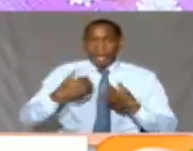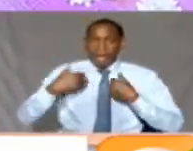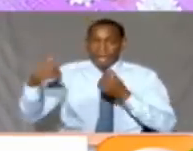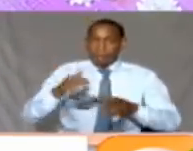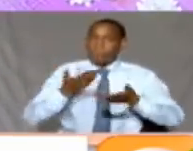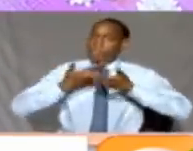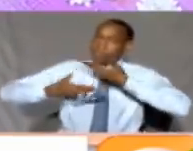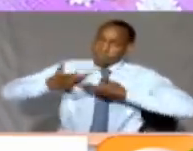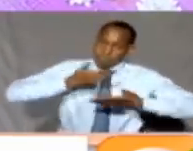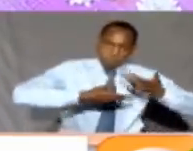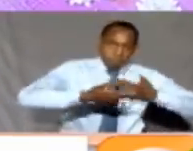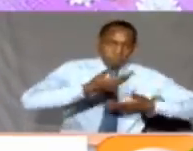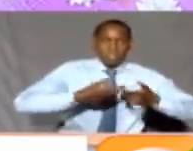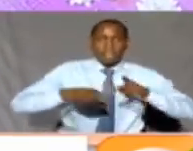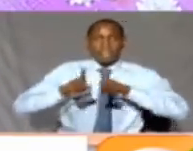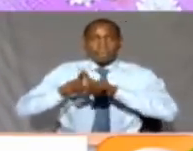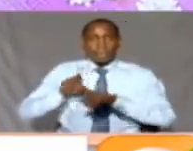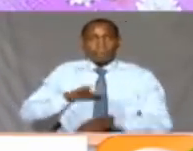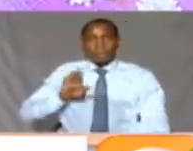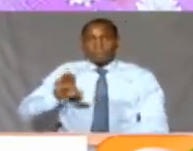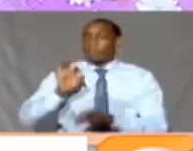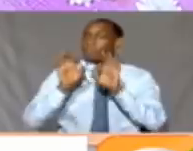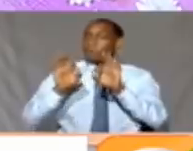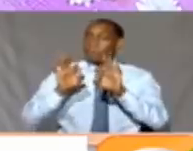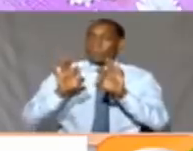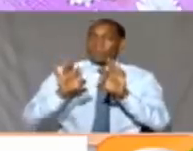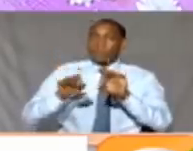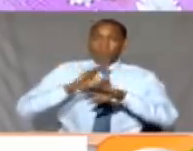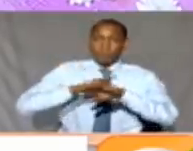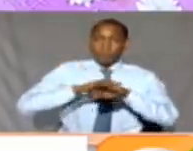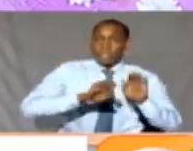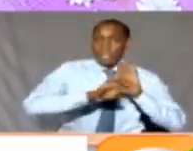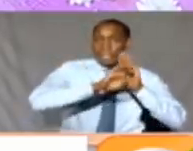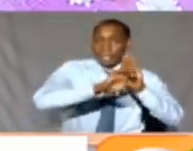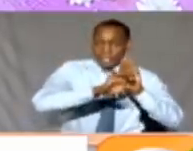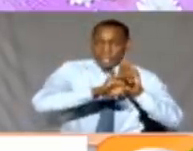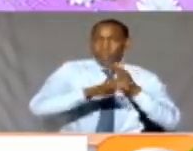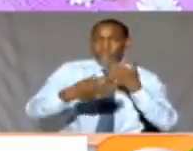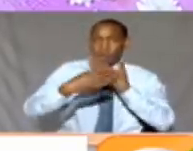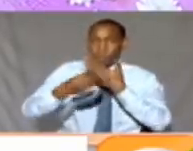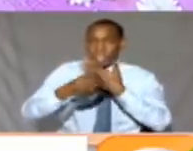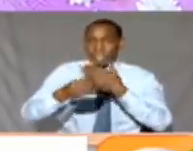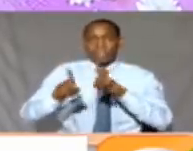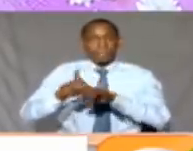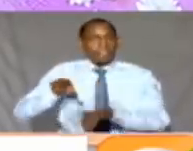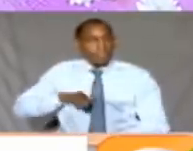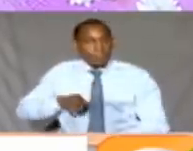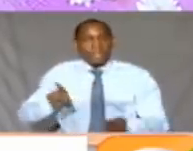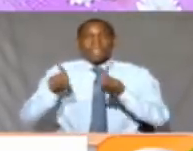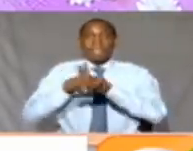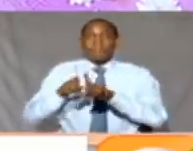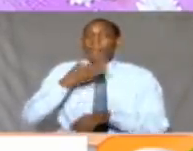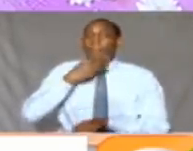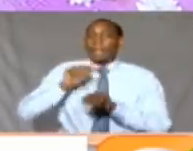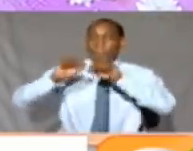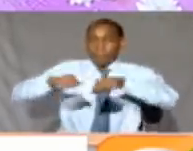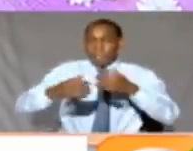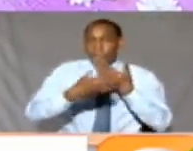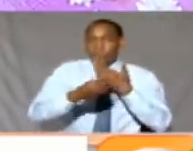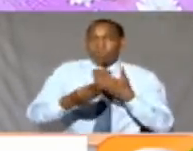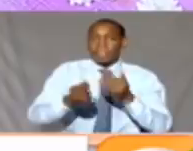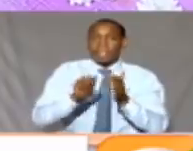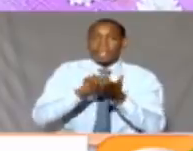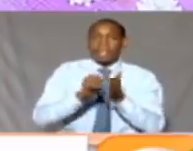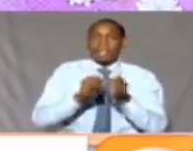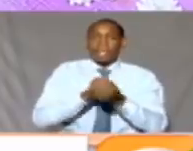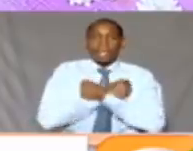ya kuzungumza naye na kutambua kwamba mwanamke huyo bomba ni mfano bora wa kuigwa, sio tu na wanawake bali pia wanaume wanaoenzi